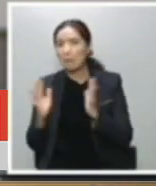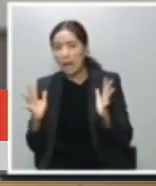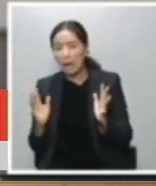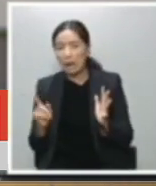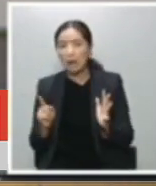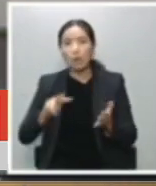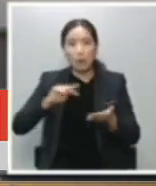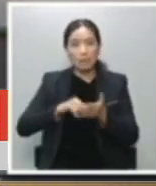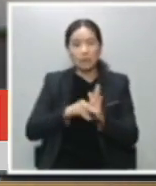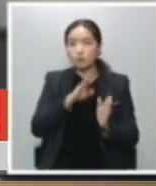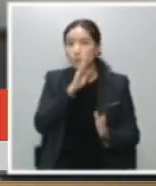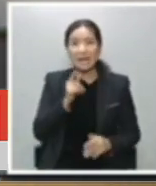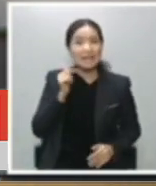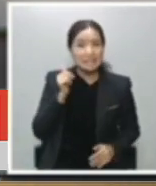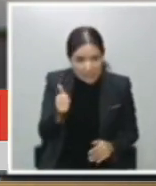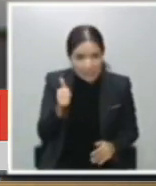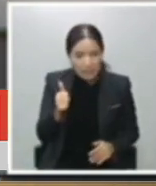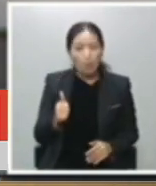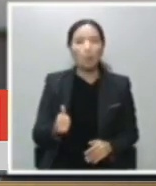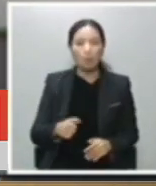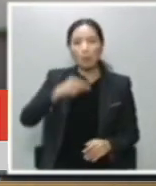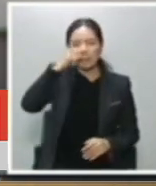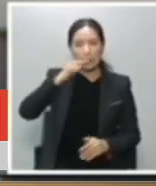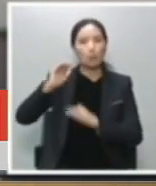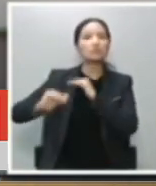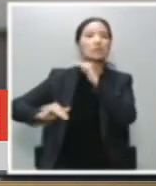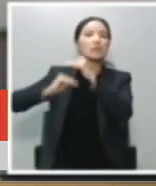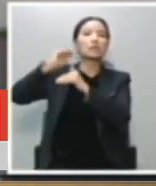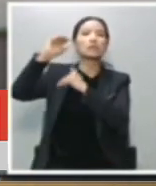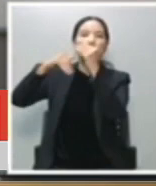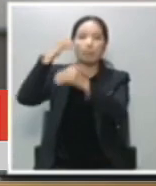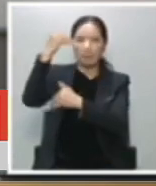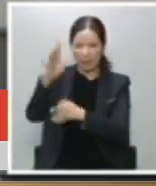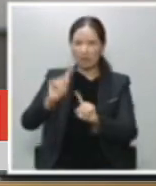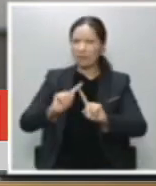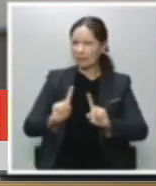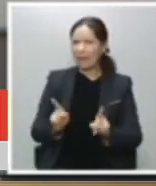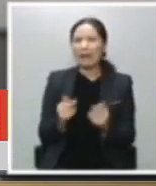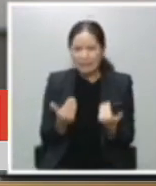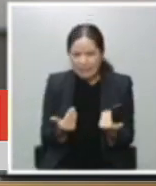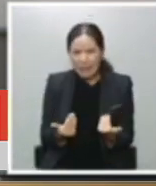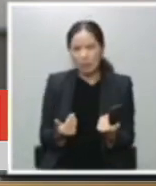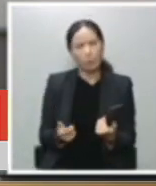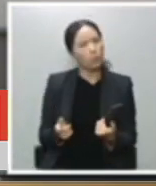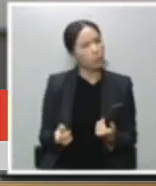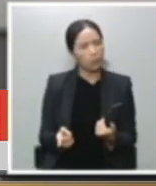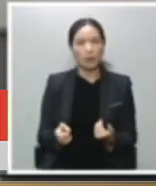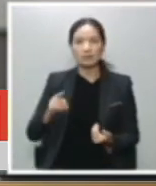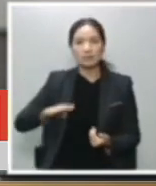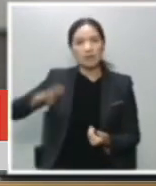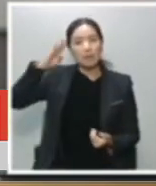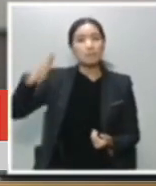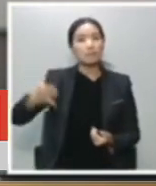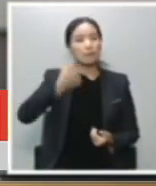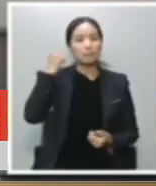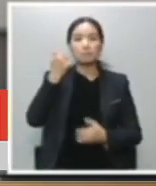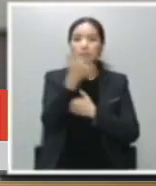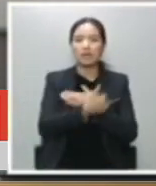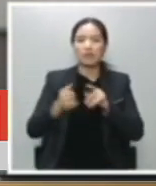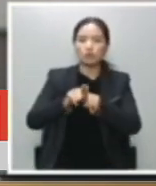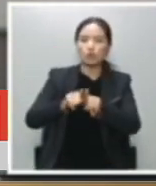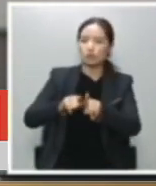บ่อยเหลือเกินแต่ตรงกันข้ามการปฏิวัติรัฐประหารครั้งใดประเทศกลับถอยหลังเข้าคล